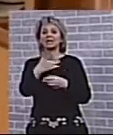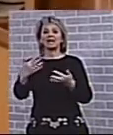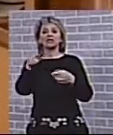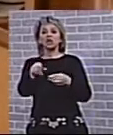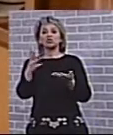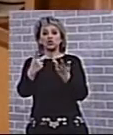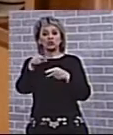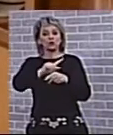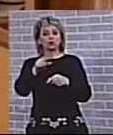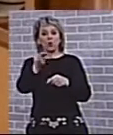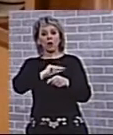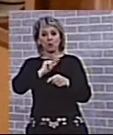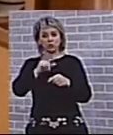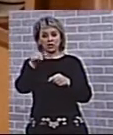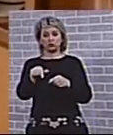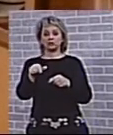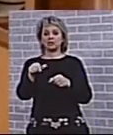пор числятся как работающие.